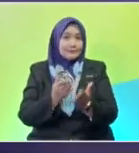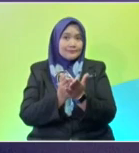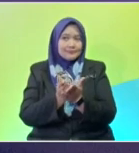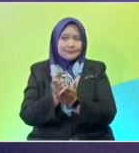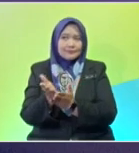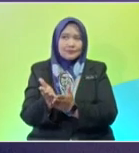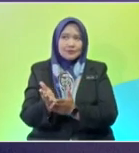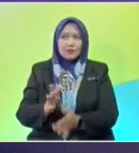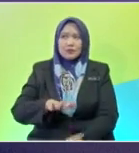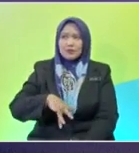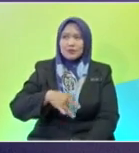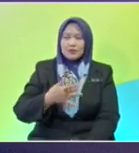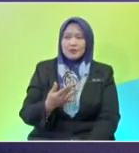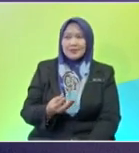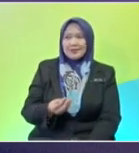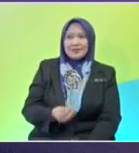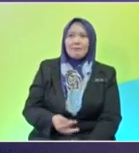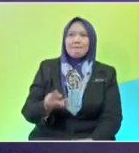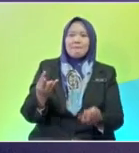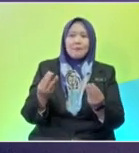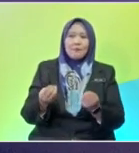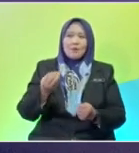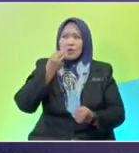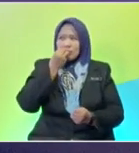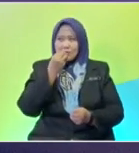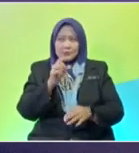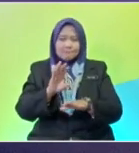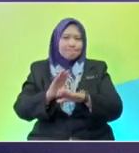Makan coklik lah sekarang